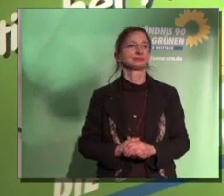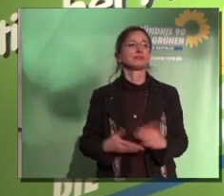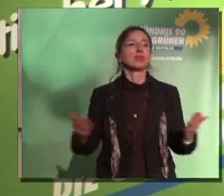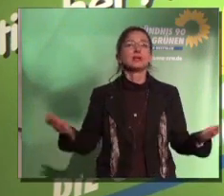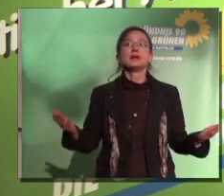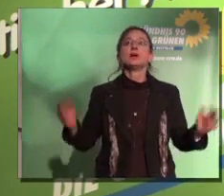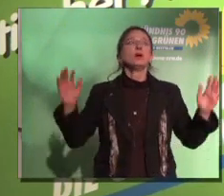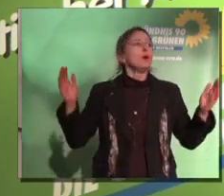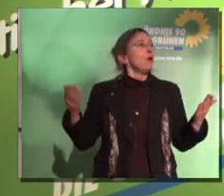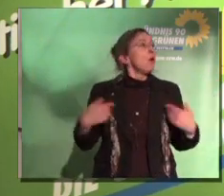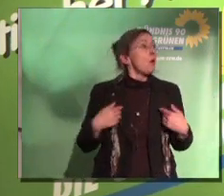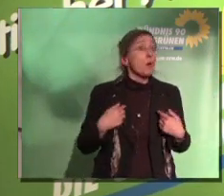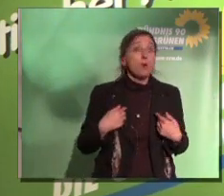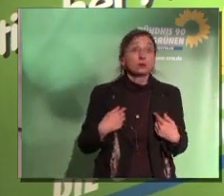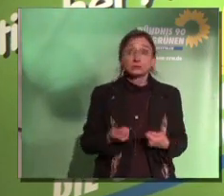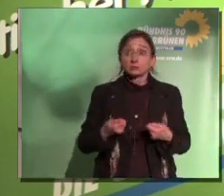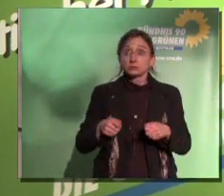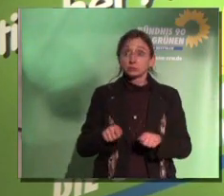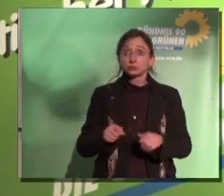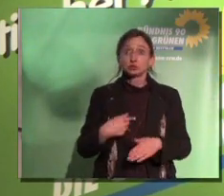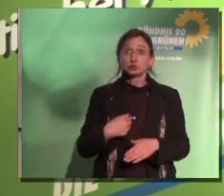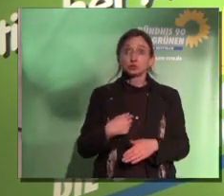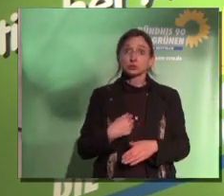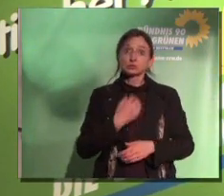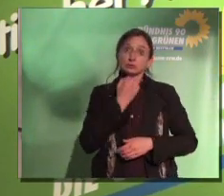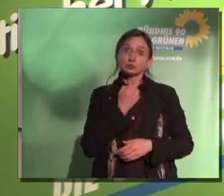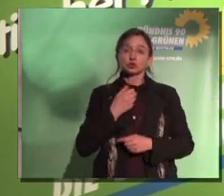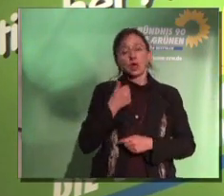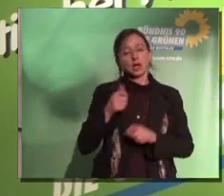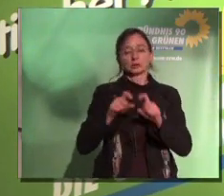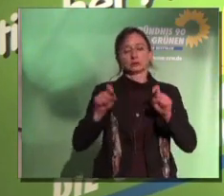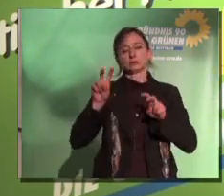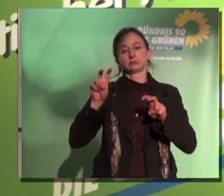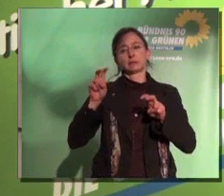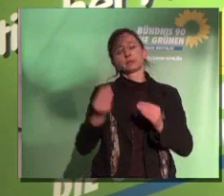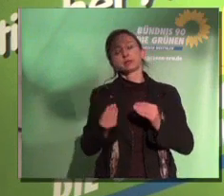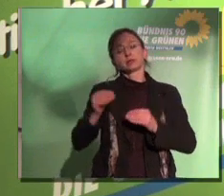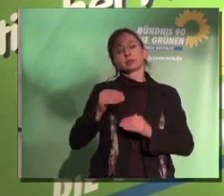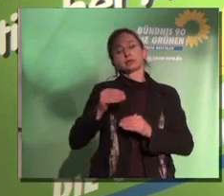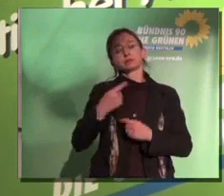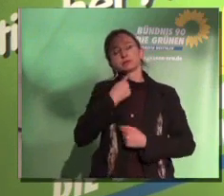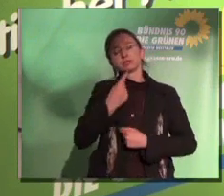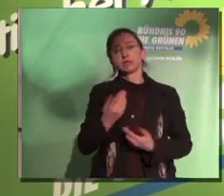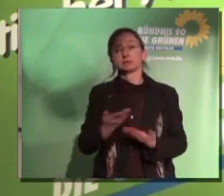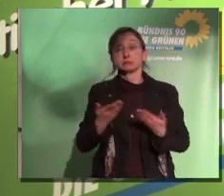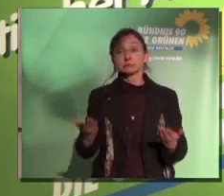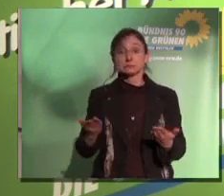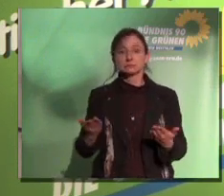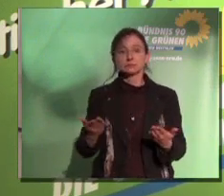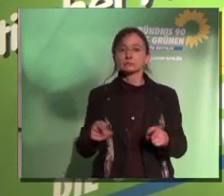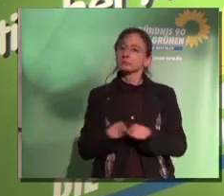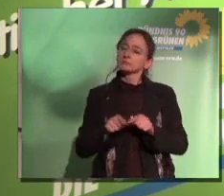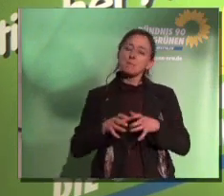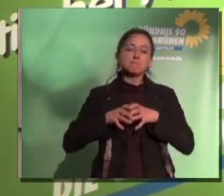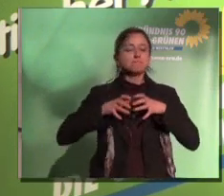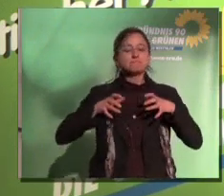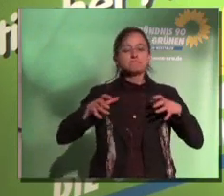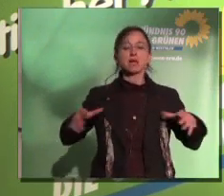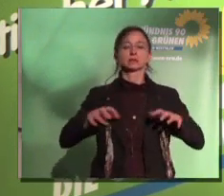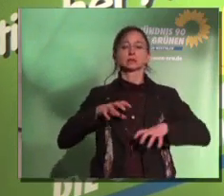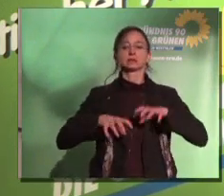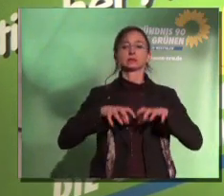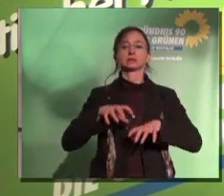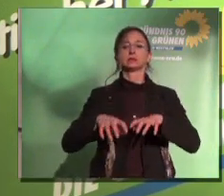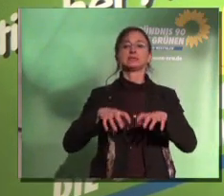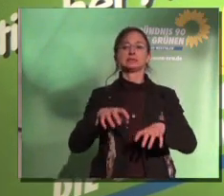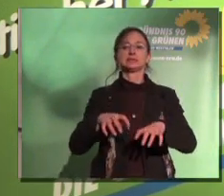Und am Schluss möchte ich noch ein Thema nennen, die Massentierhaltung. Ihr wisst, ihr habt mir die Möglichkeit gegeben, dass ich